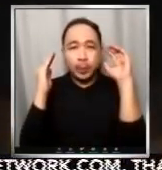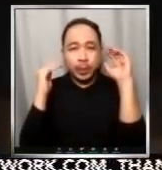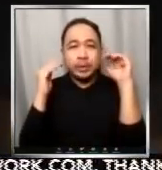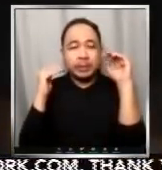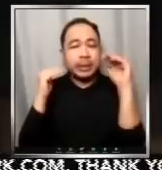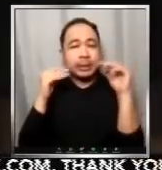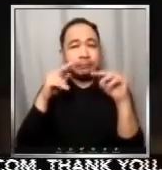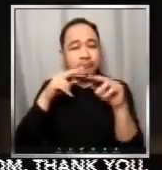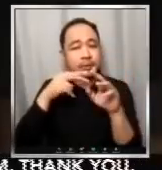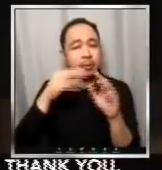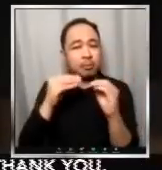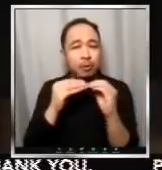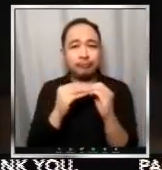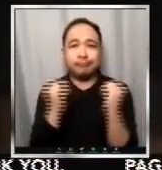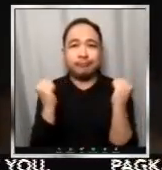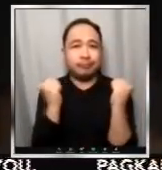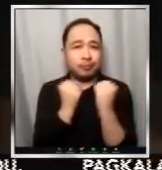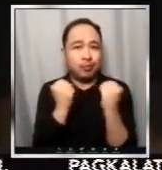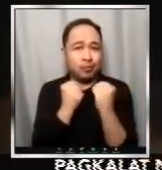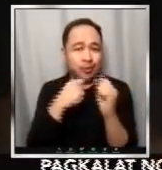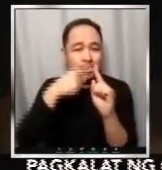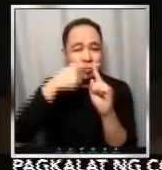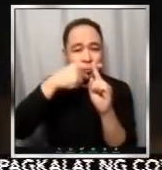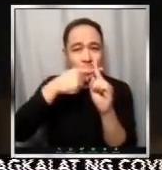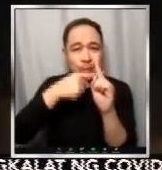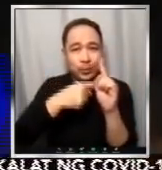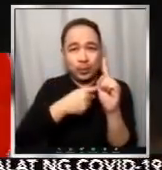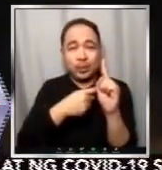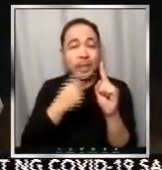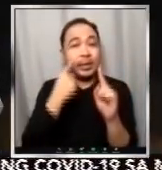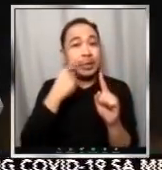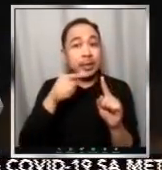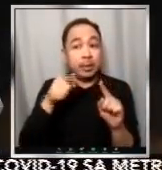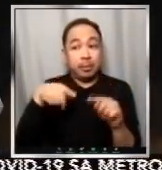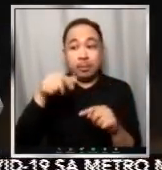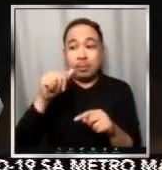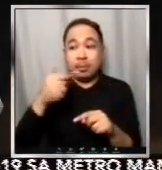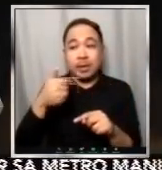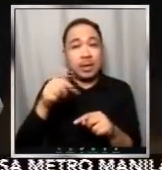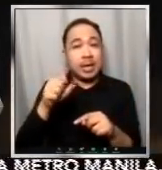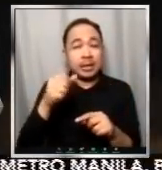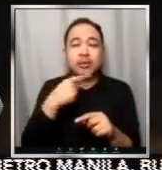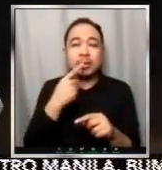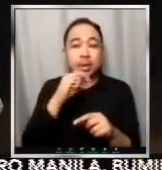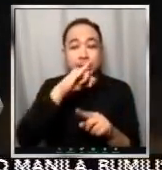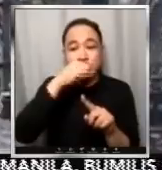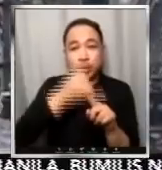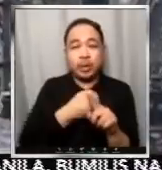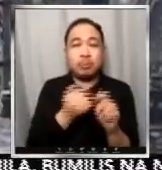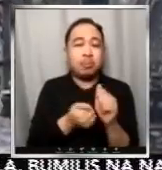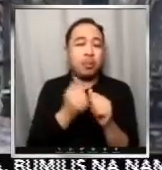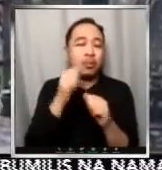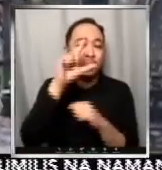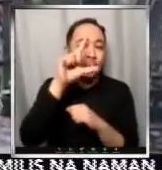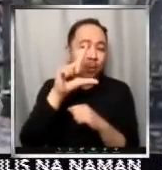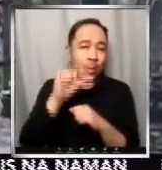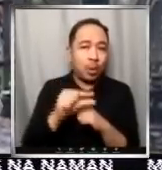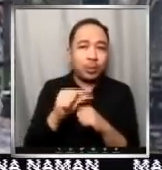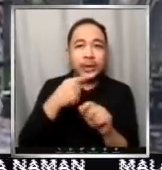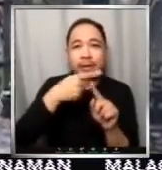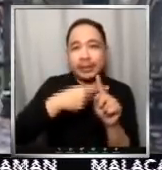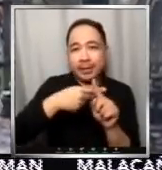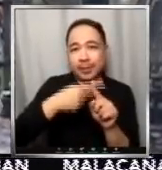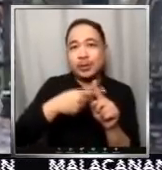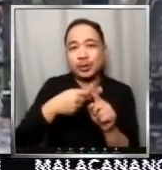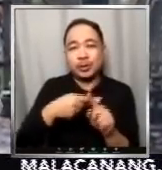according to Pag-asa, which is January is the lowest temperature forecasted by Pag-asa. Unti-unti naman natataas